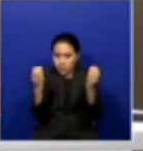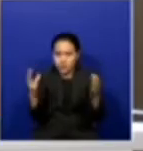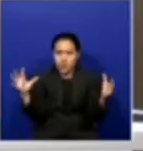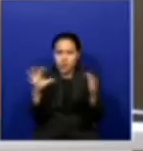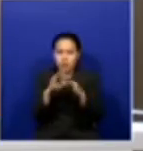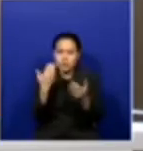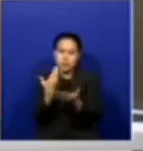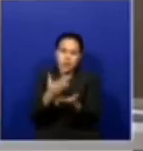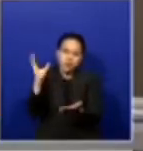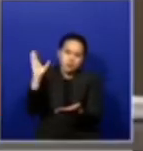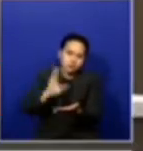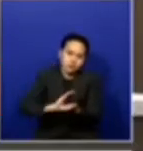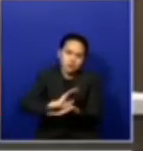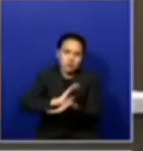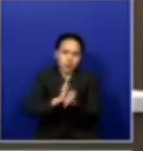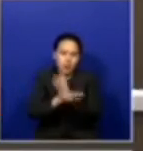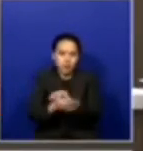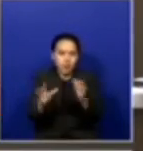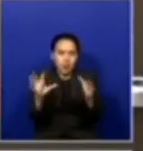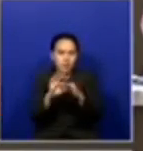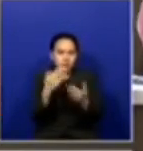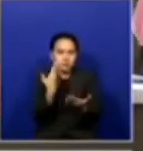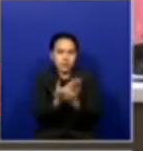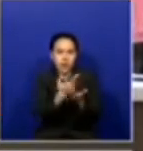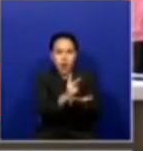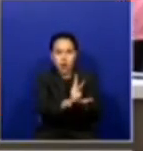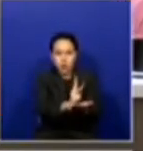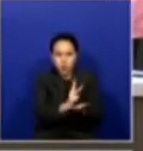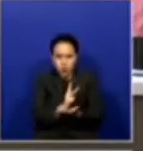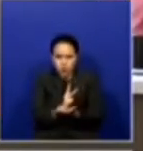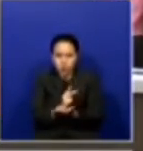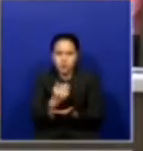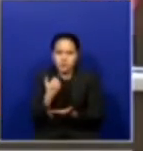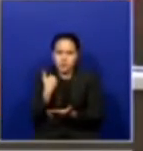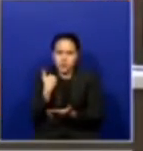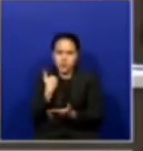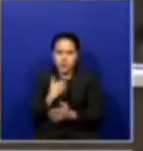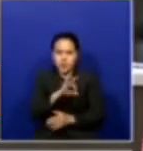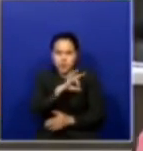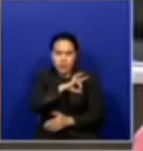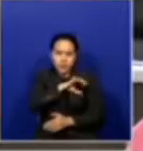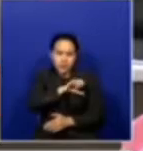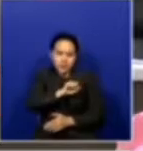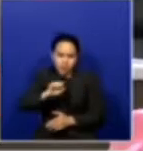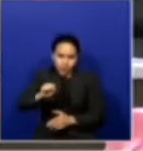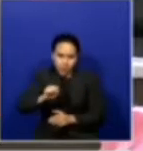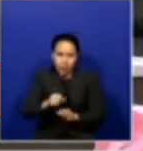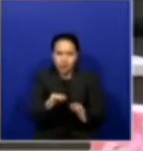พื่อการชำระคืนต้นเงินกู้นะฮะซึ่งสมาชิกบางส่วนก็ได้อภิปรายในประเด็นนี้ไปแล้วนะฮะ